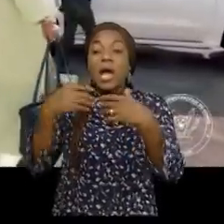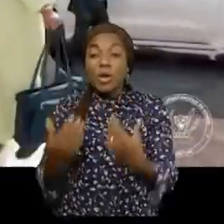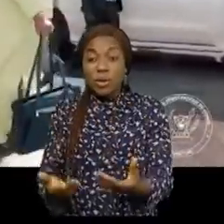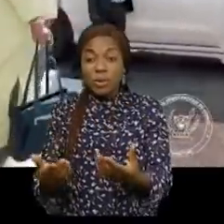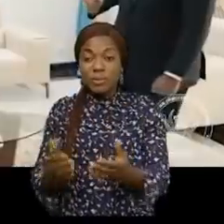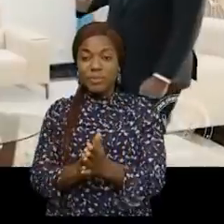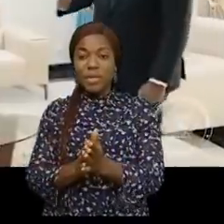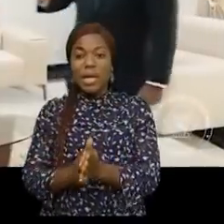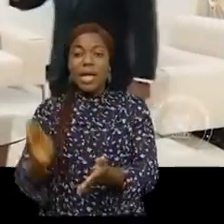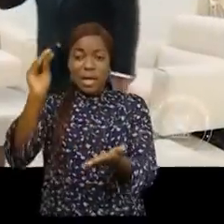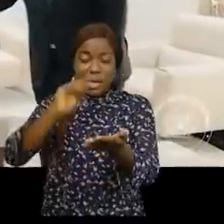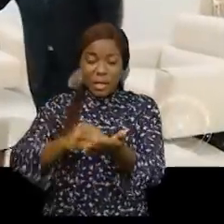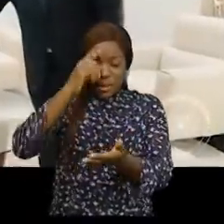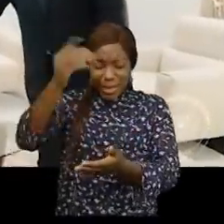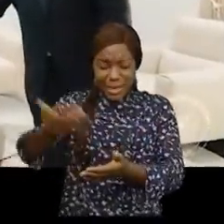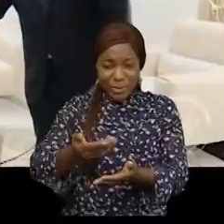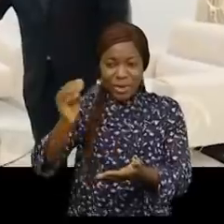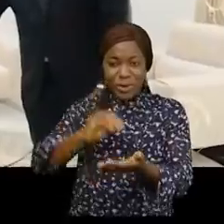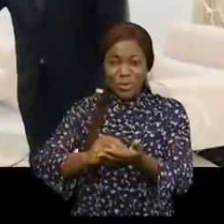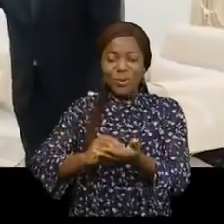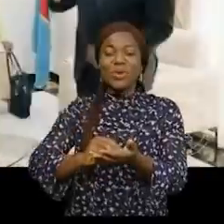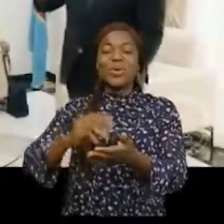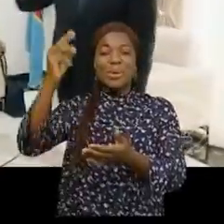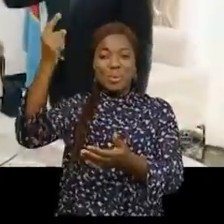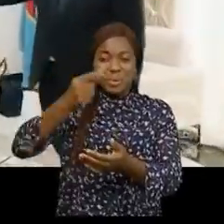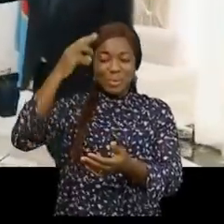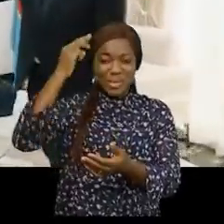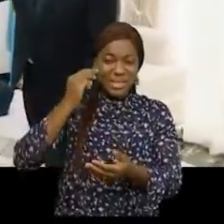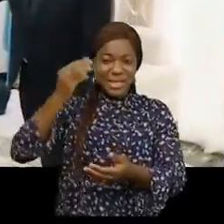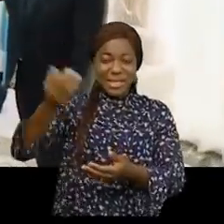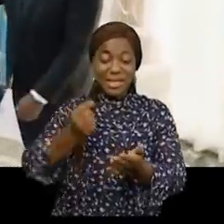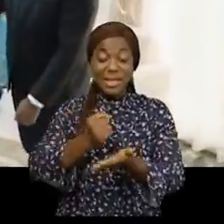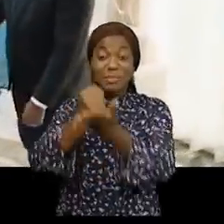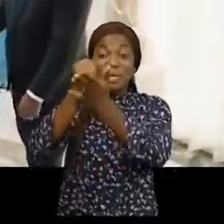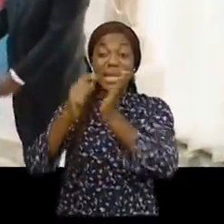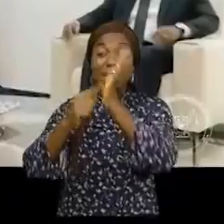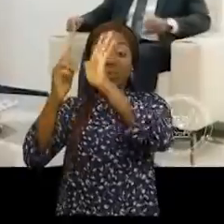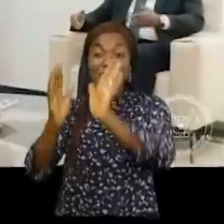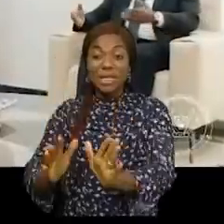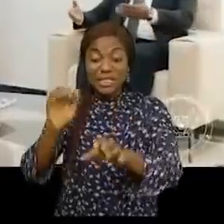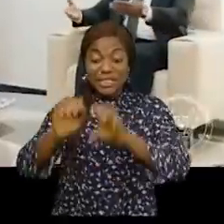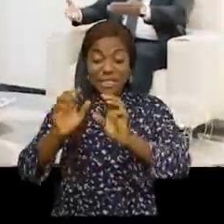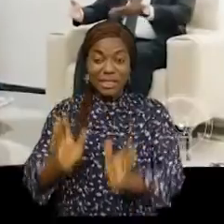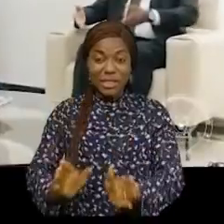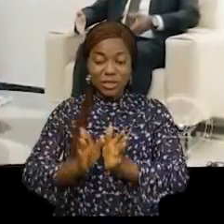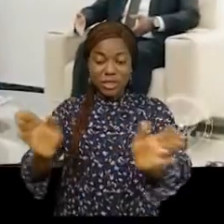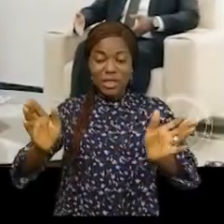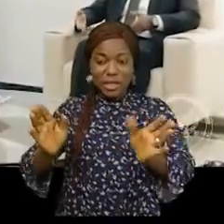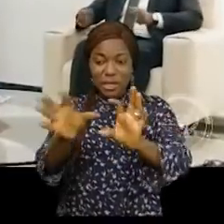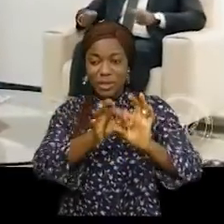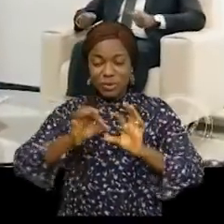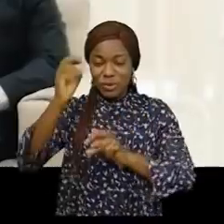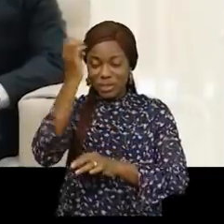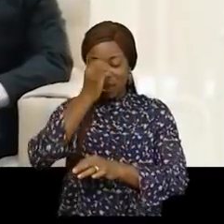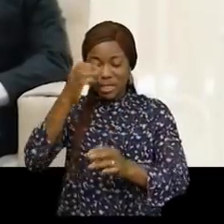L'entretien entre les chefs de l'exécutif national Jean-Michel Samalou Kondé Kyenge et la représentante du secrétaire général des Nations Unies et chef de la